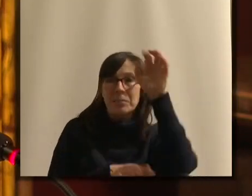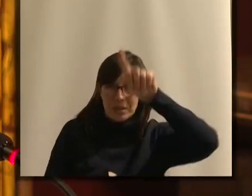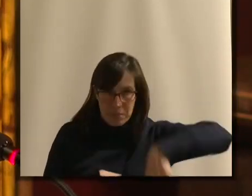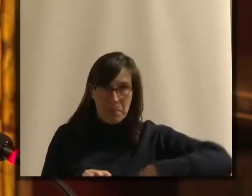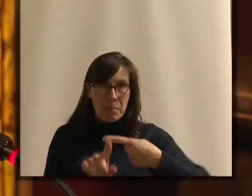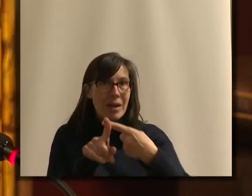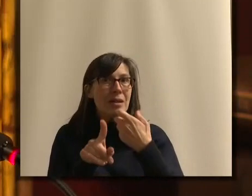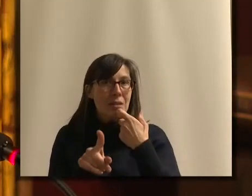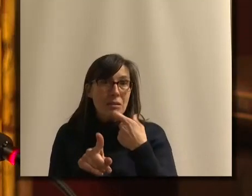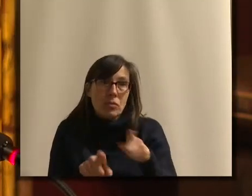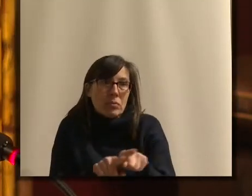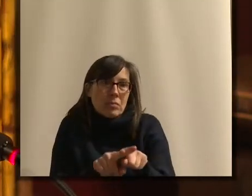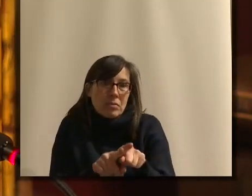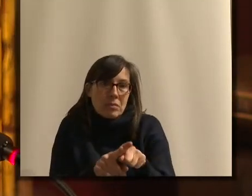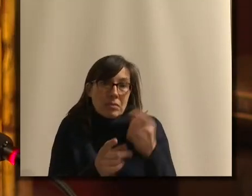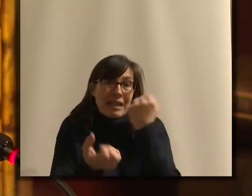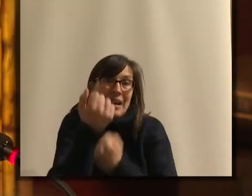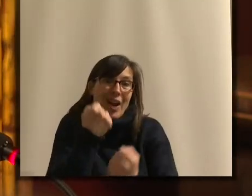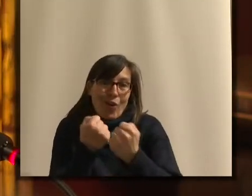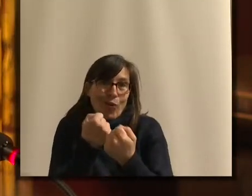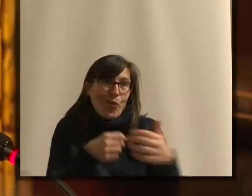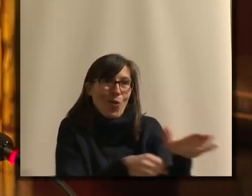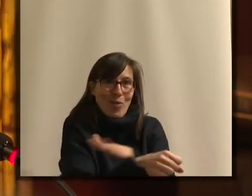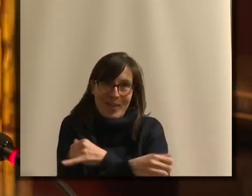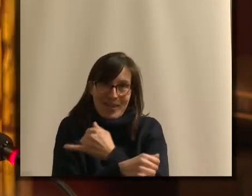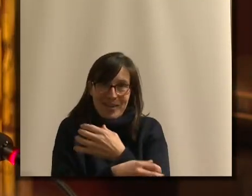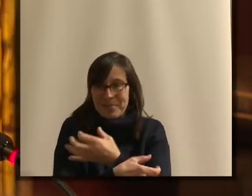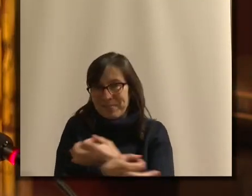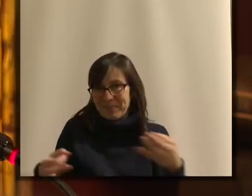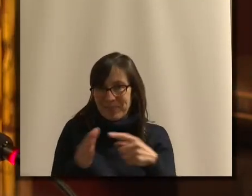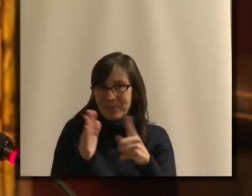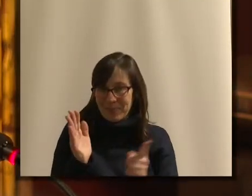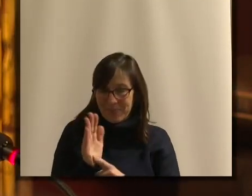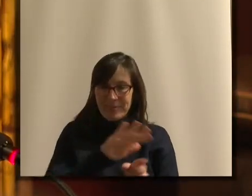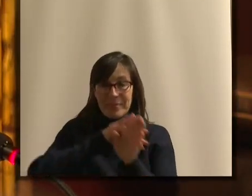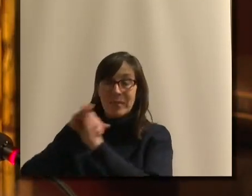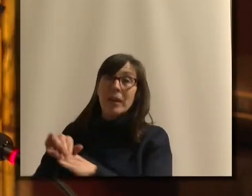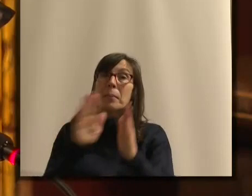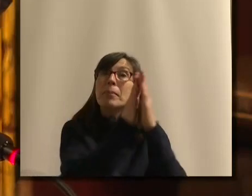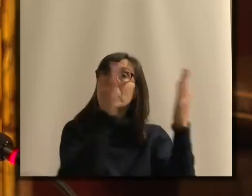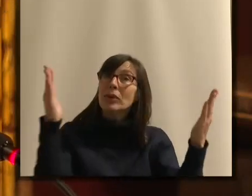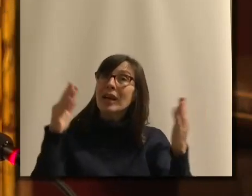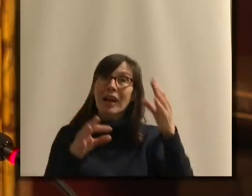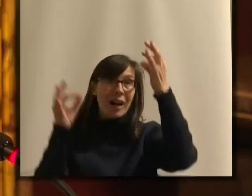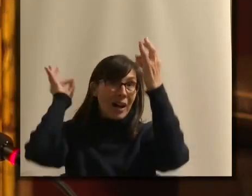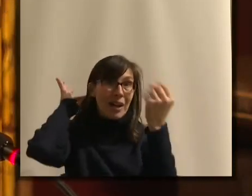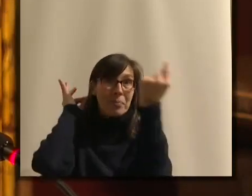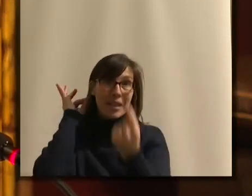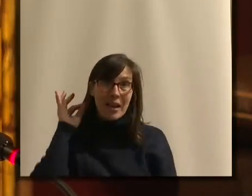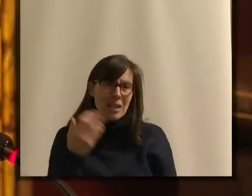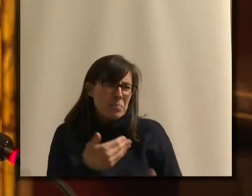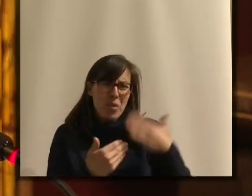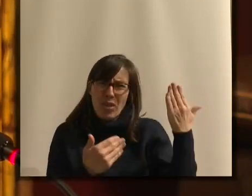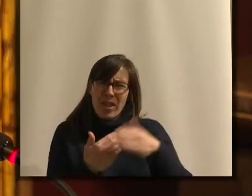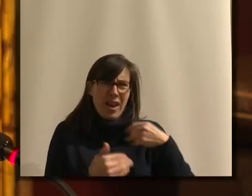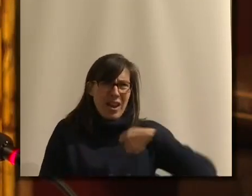ho pagarà el mateix estalvi. Dir també, perquè va sortir en la Biblioteca Pilarín Vallès, la Biblioteca Pilarín Vallès és l'edifici més modern que